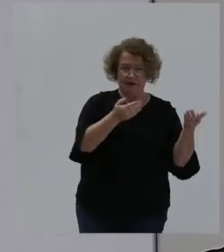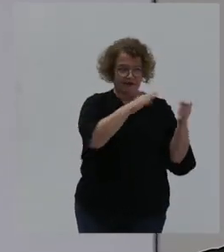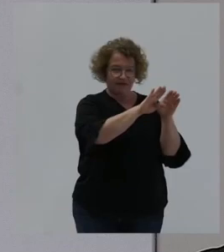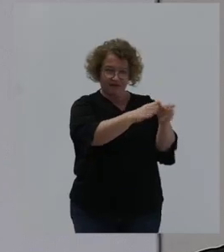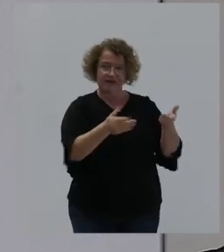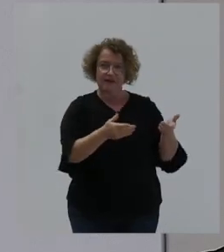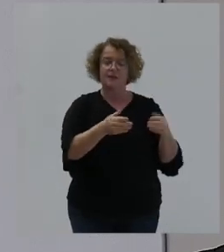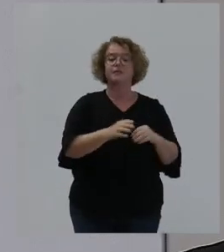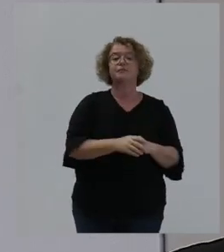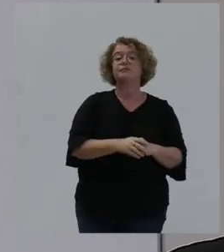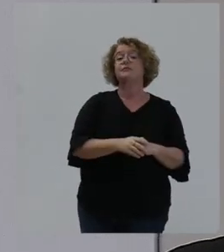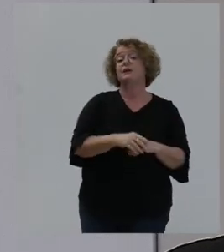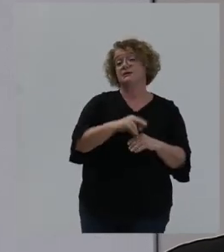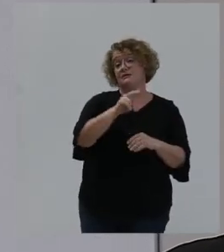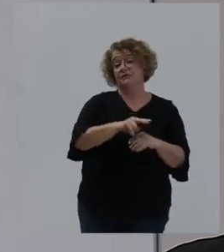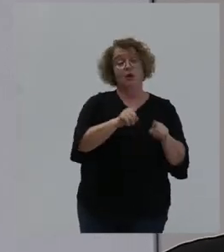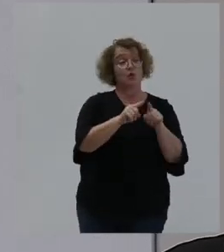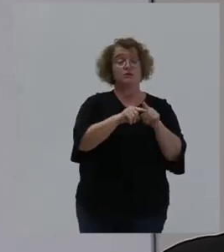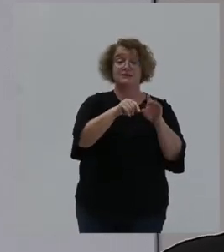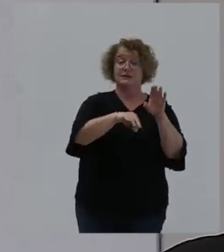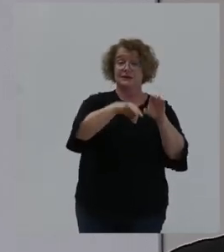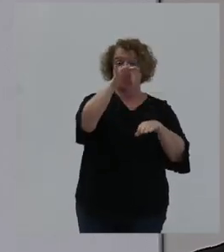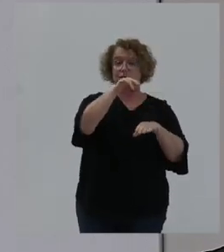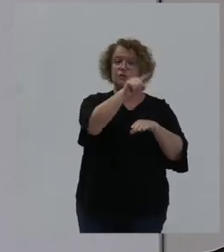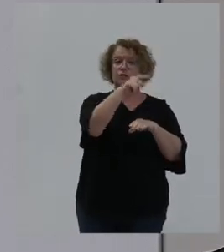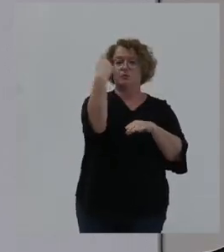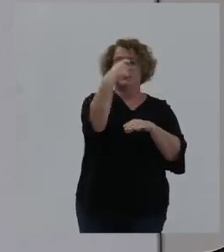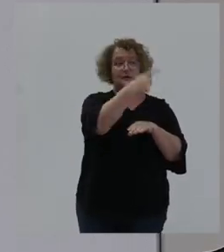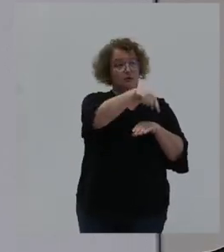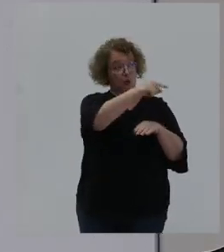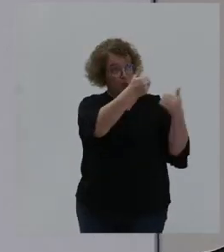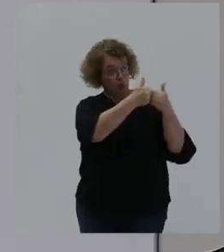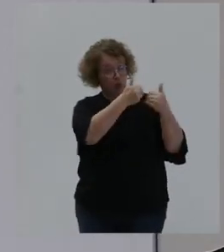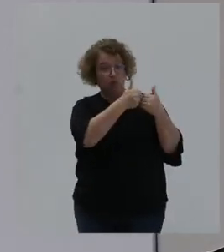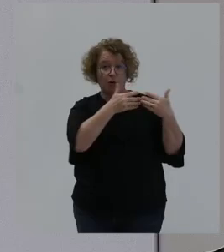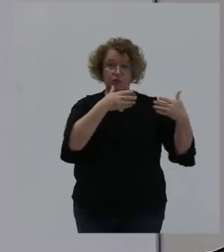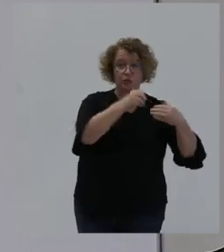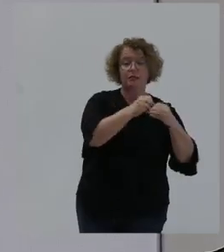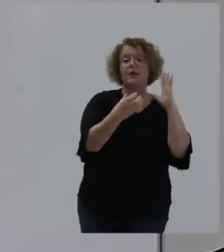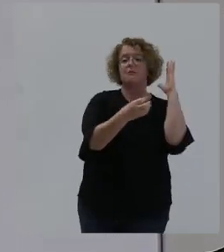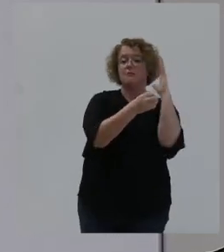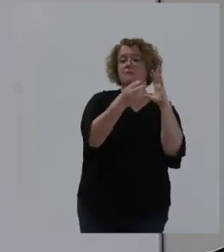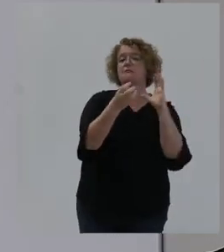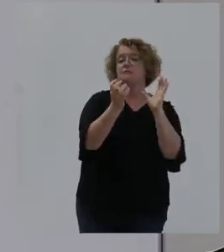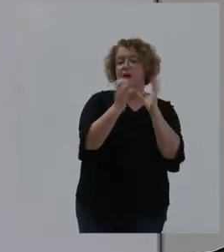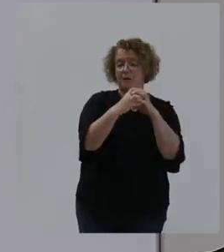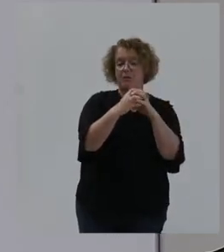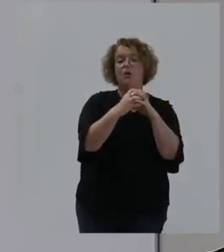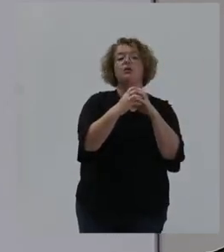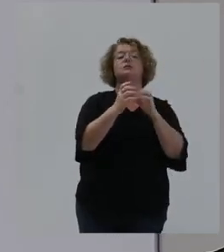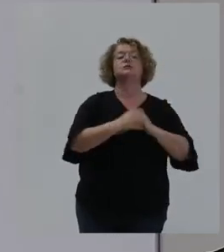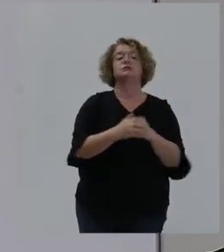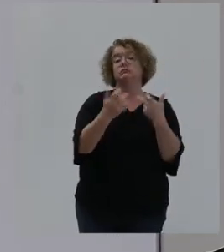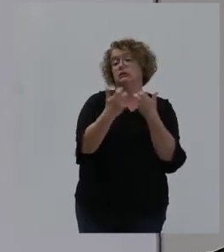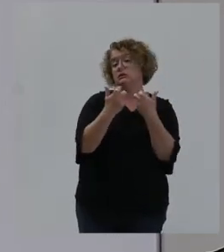pas autant d'élus qui nous demanderaient de développer des campus connectés avec eux, Marmande, pour citer un exemple